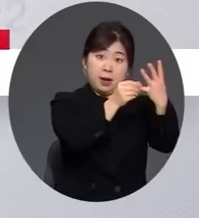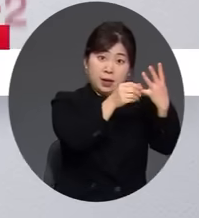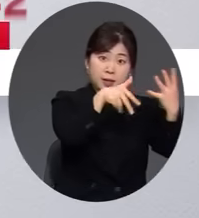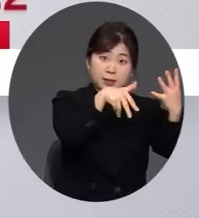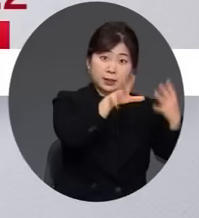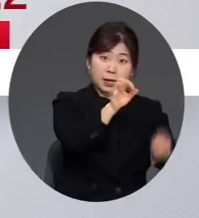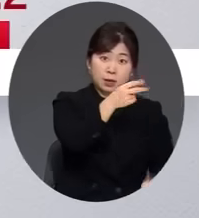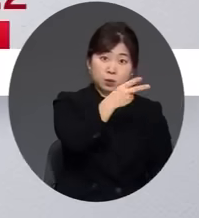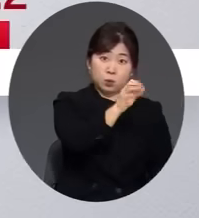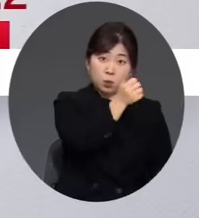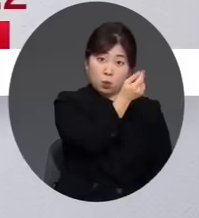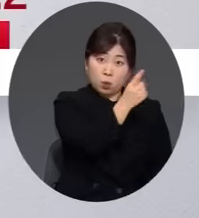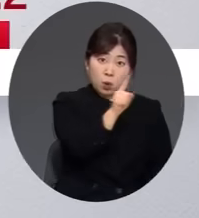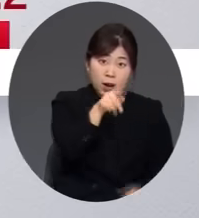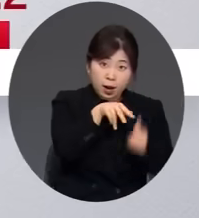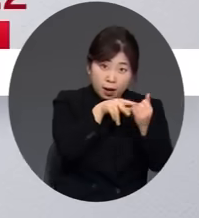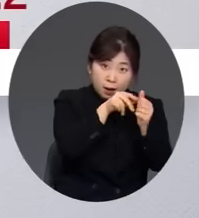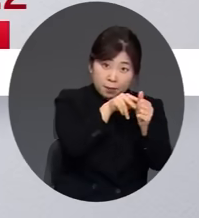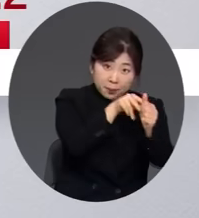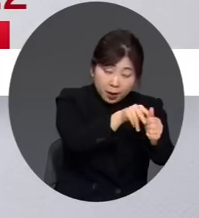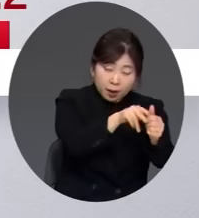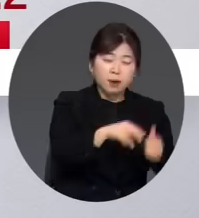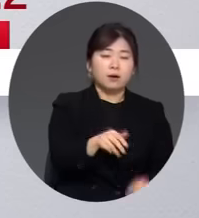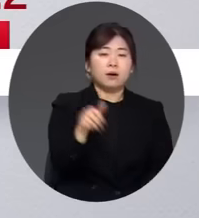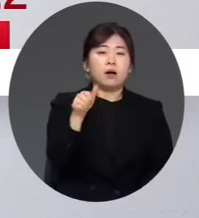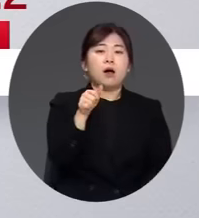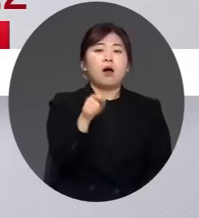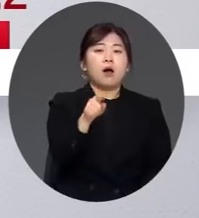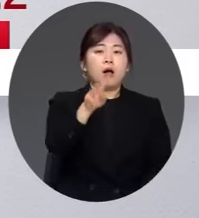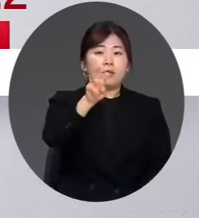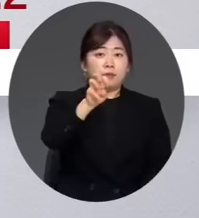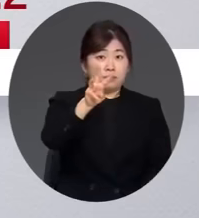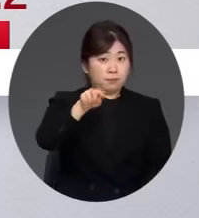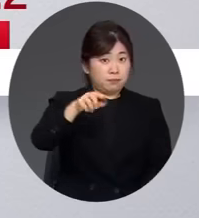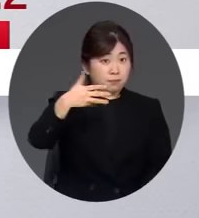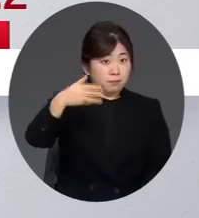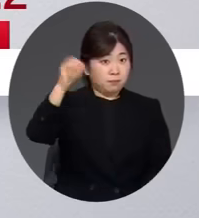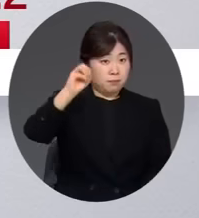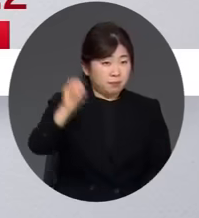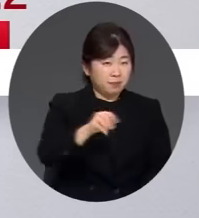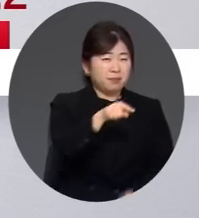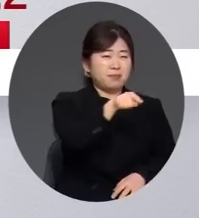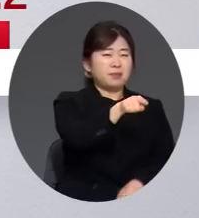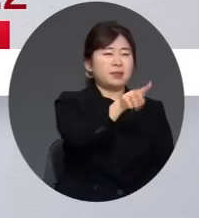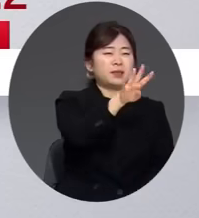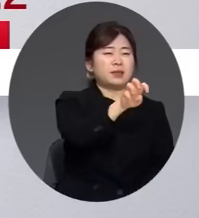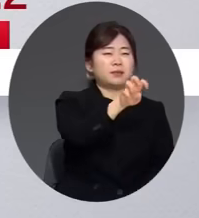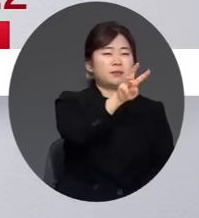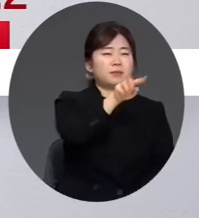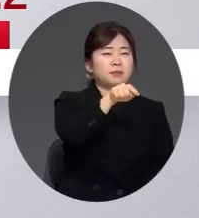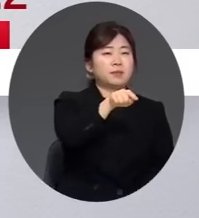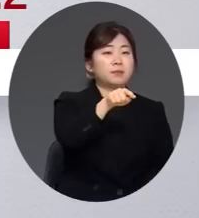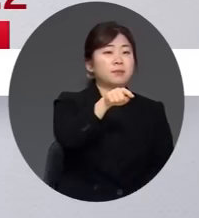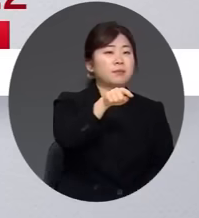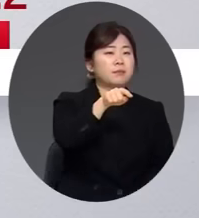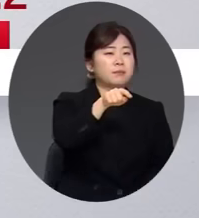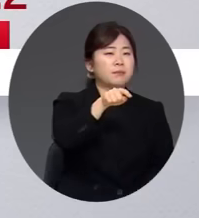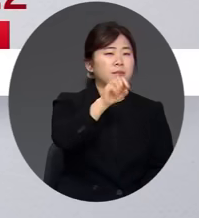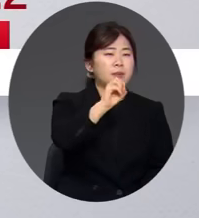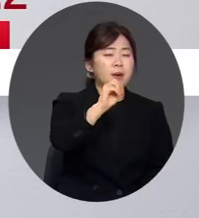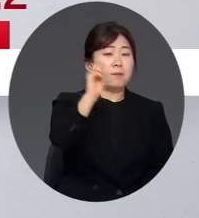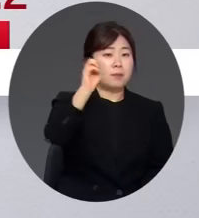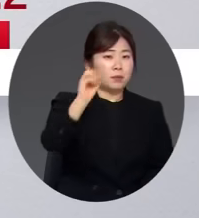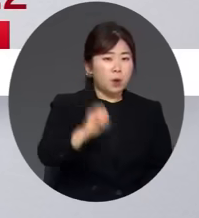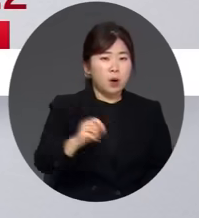장동화 전 창원 산업 진흥 원장인 경우는 허성무 33.8 장동화 30% 5차 범위 내었고 여영국